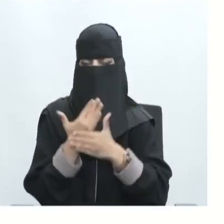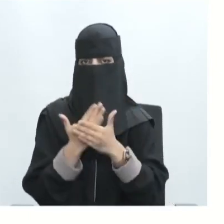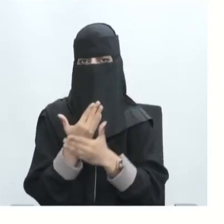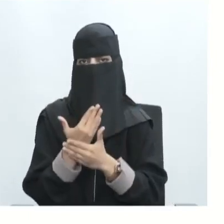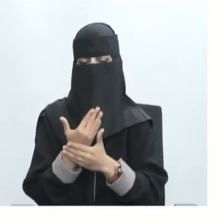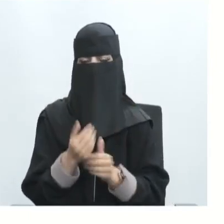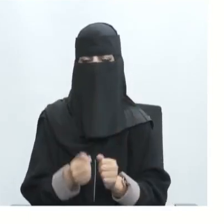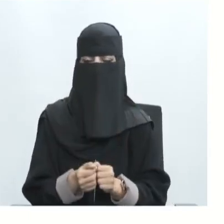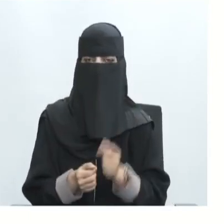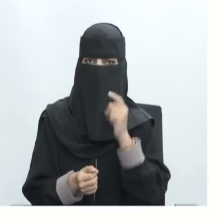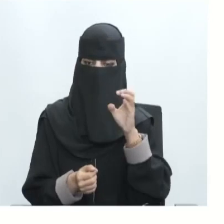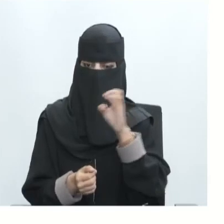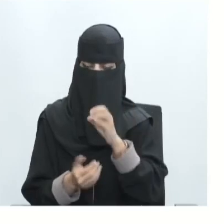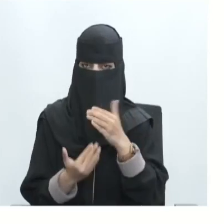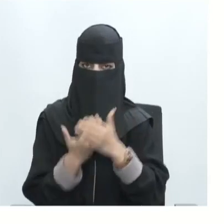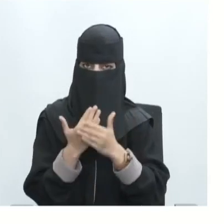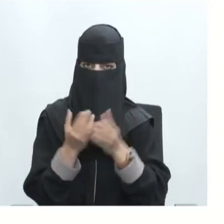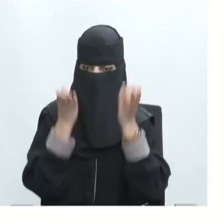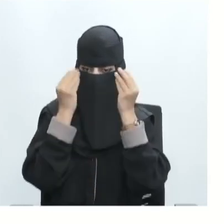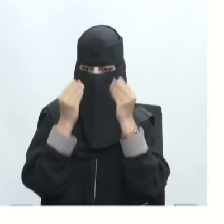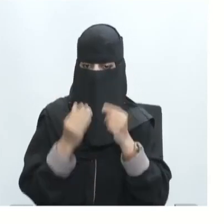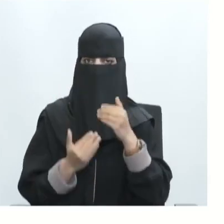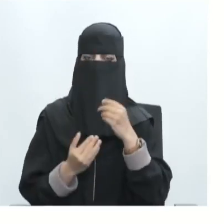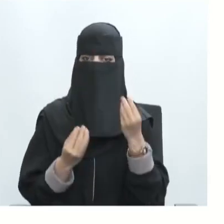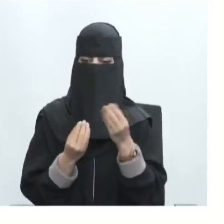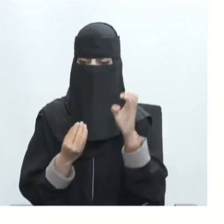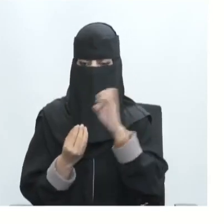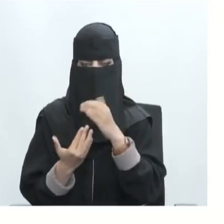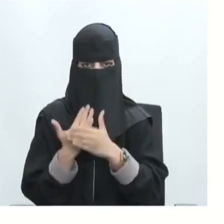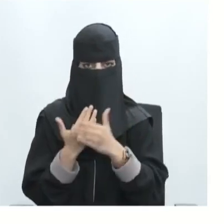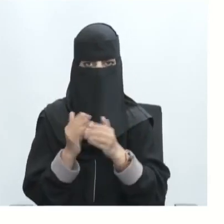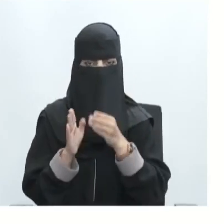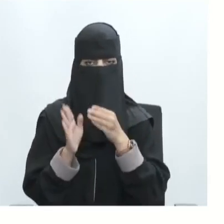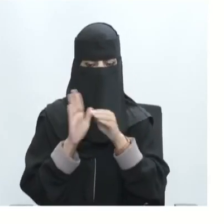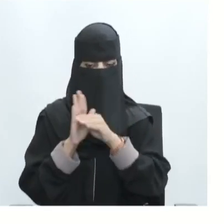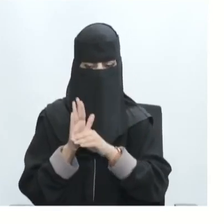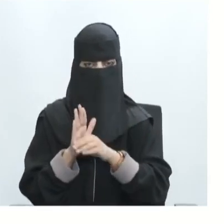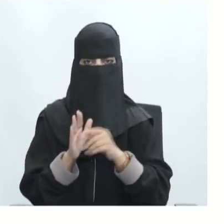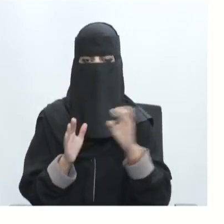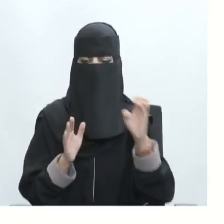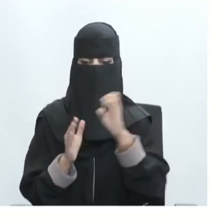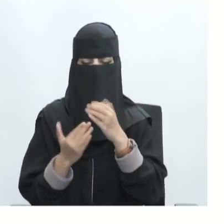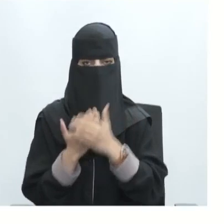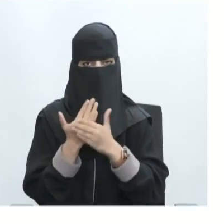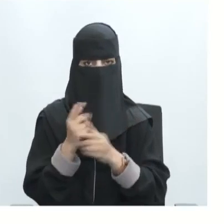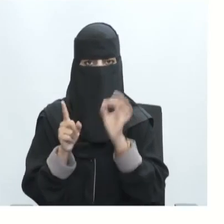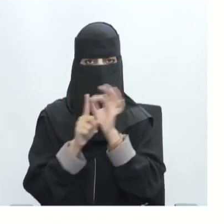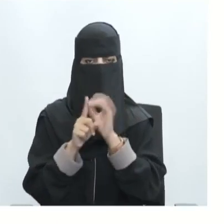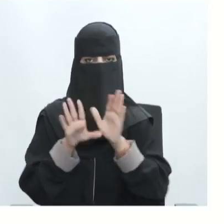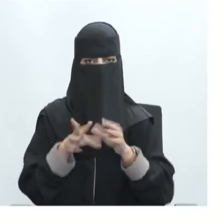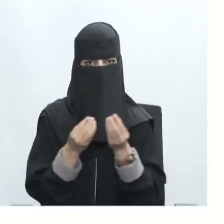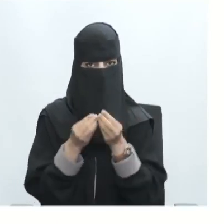متجدد بتجدد المعارف بتجدد الوسائل بتجدد الاهداف وهي موجوده